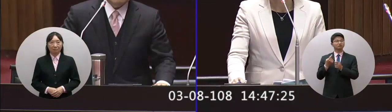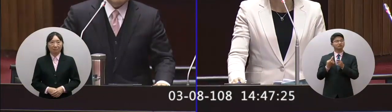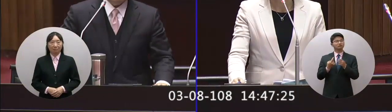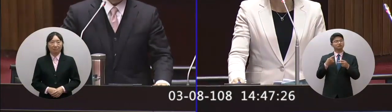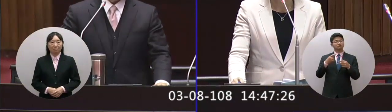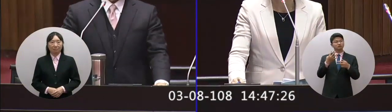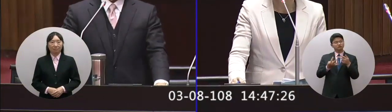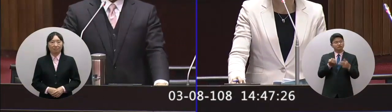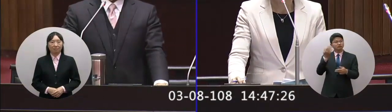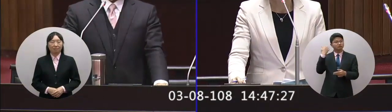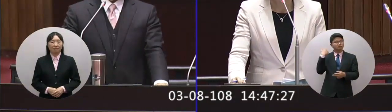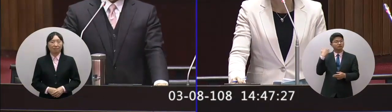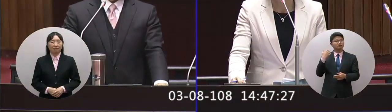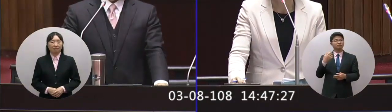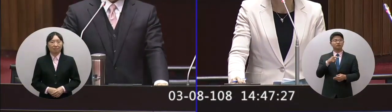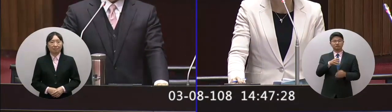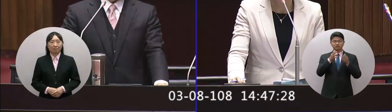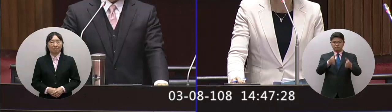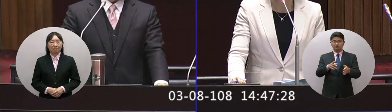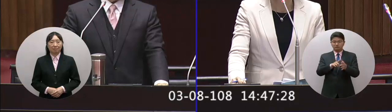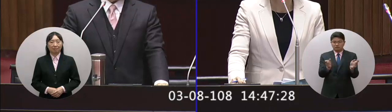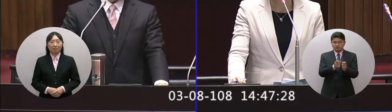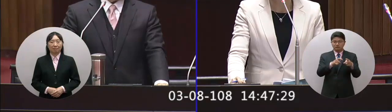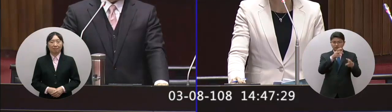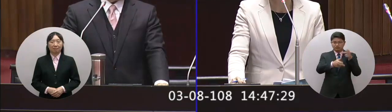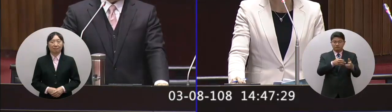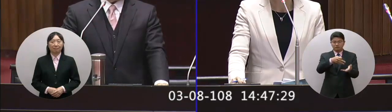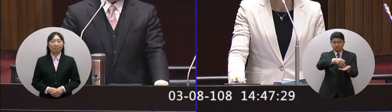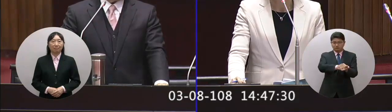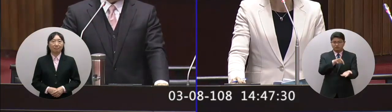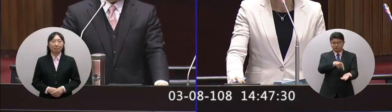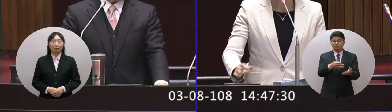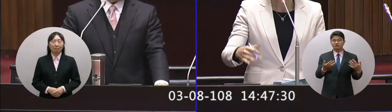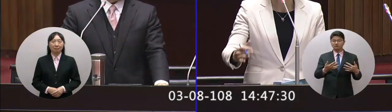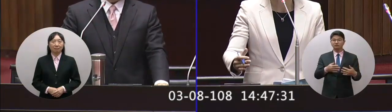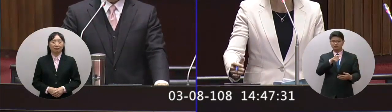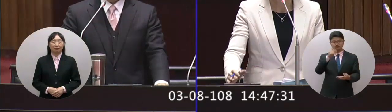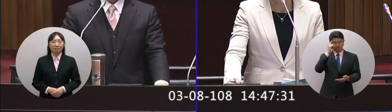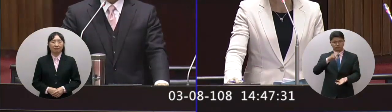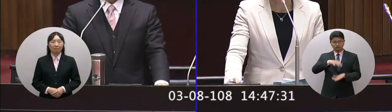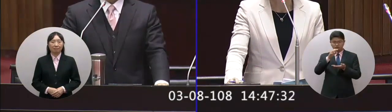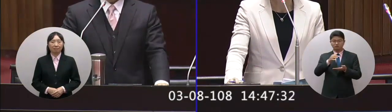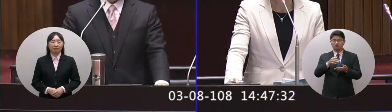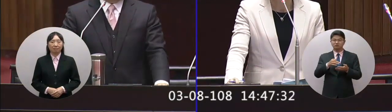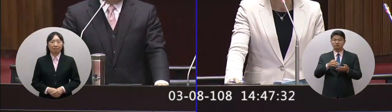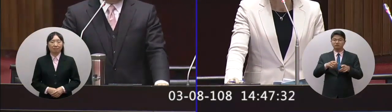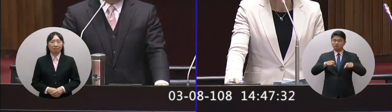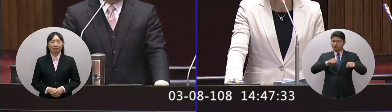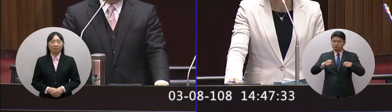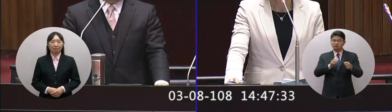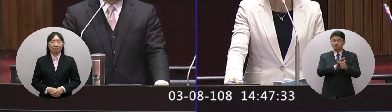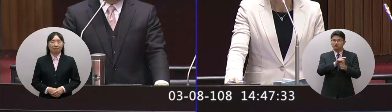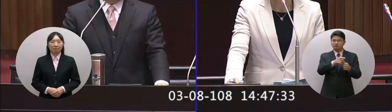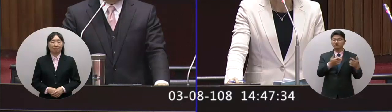前几个礼拜哈，例如将对到这个临时工厂登记的这一个问题哈，有提出一些解决的方式。